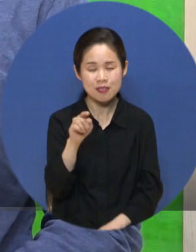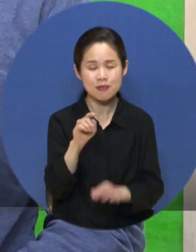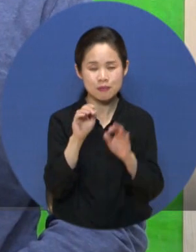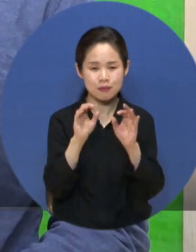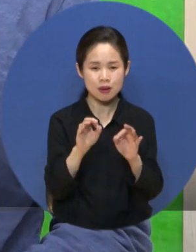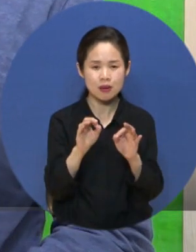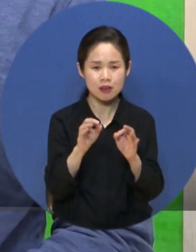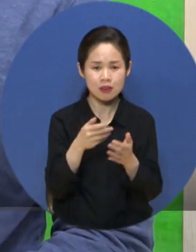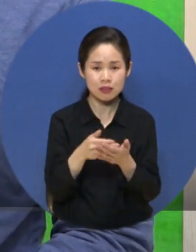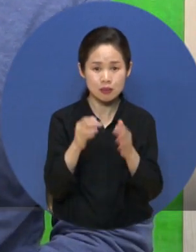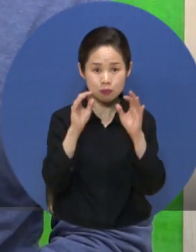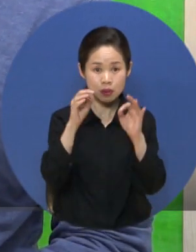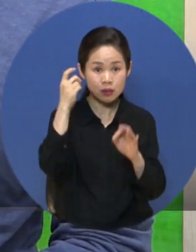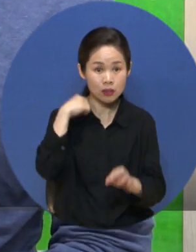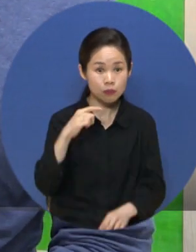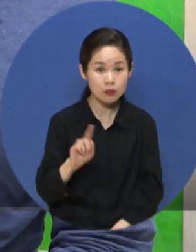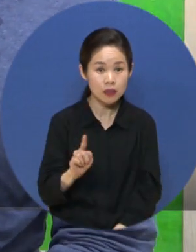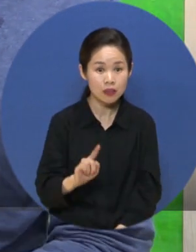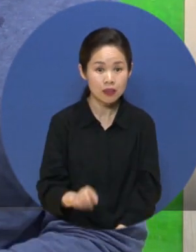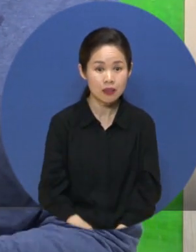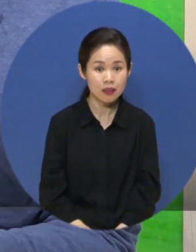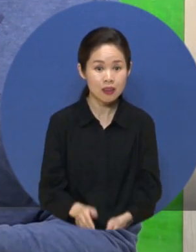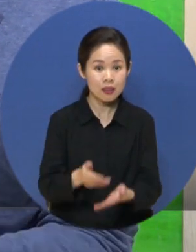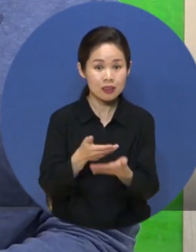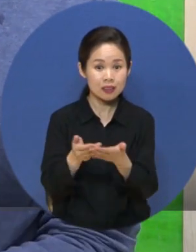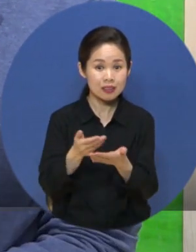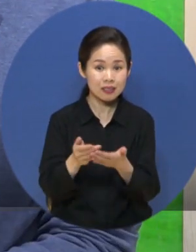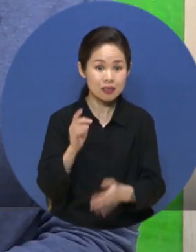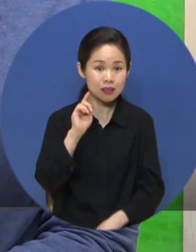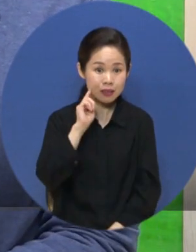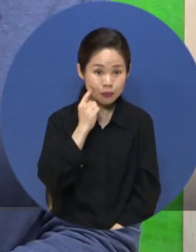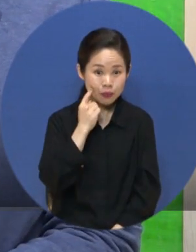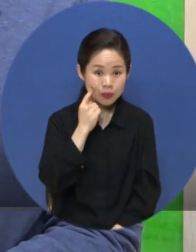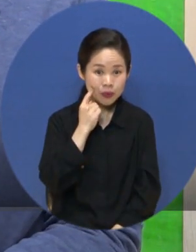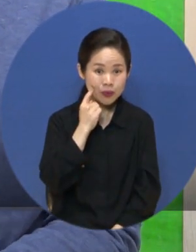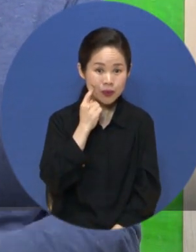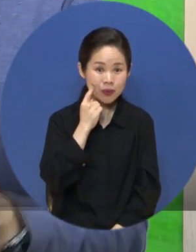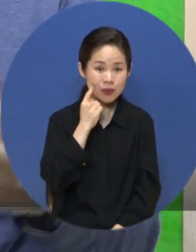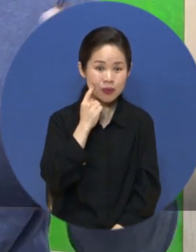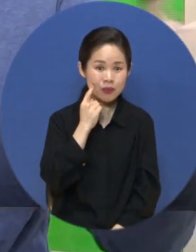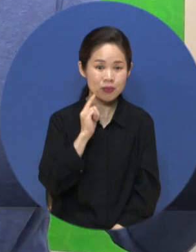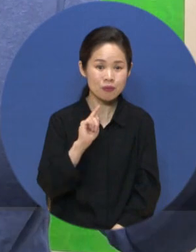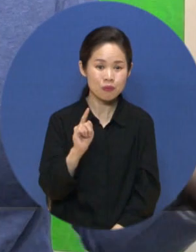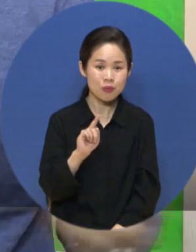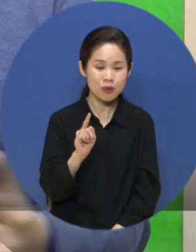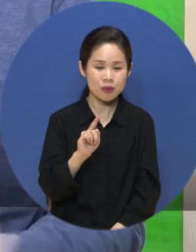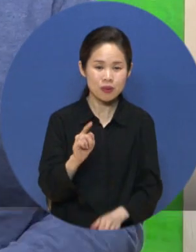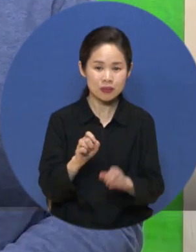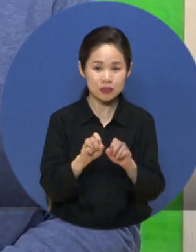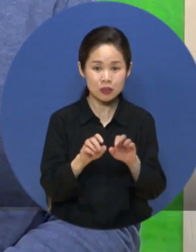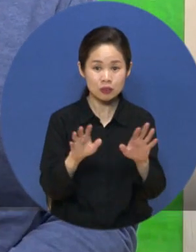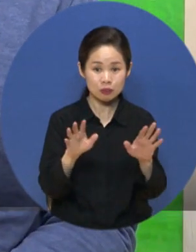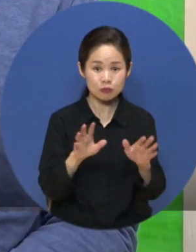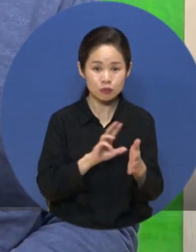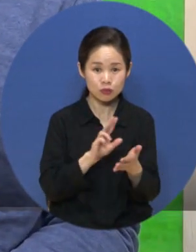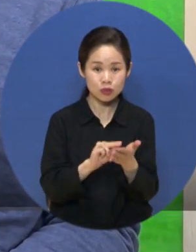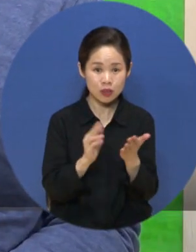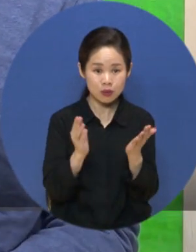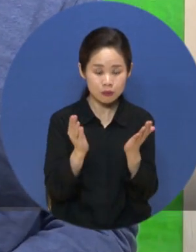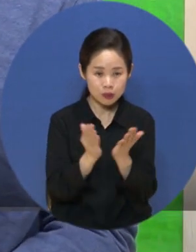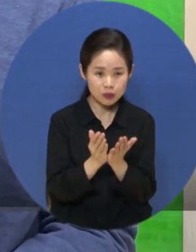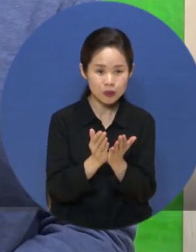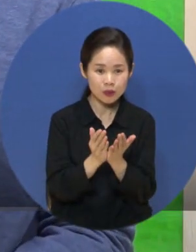어떠세요? 그림이 되게 이쁘고 그 흩어짐에 맞춰서 좀 이렇게 여러 가지 다방면으로 가는 모습들이 되게